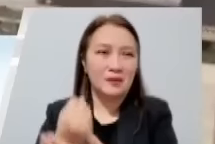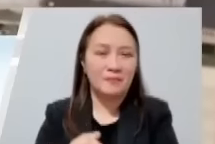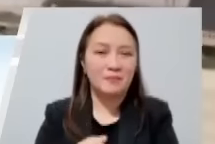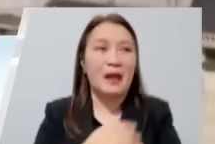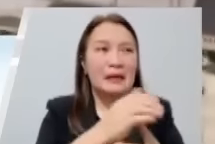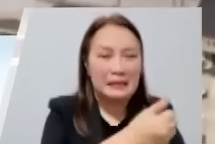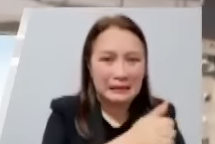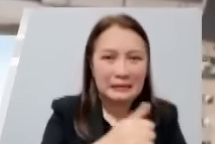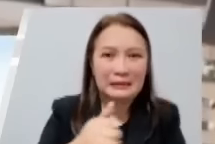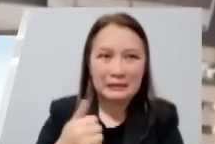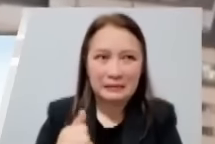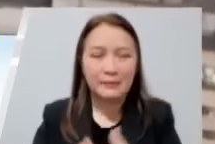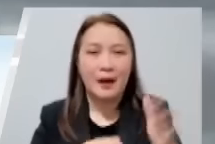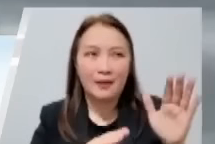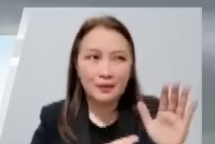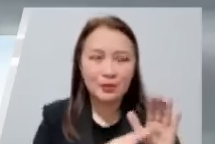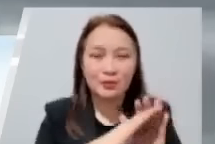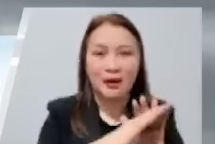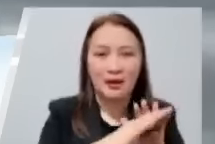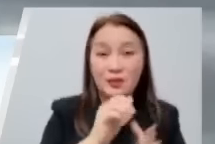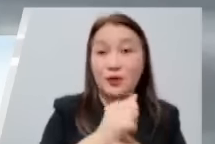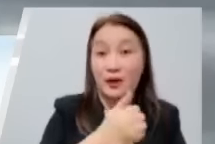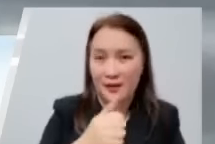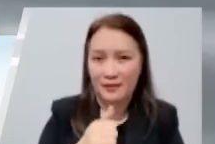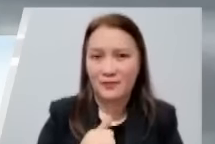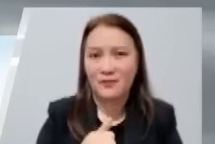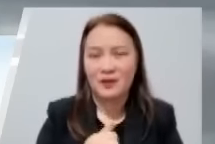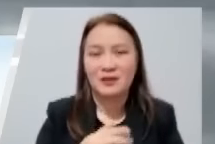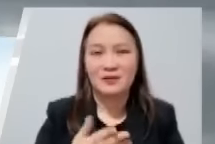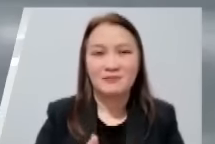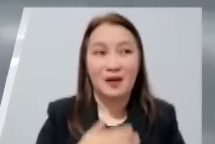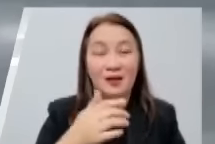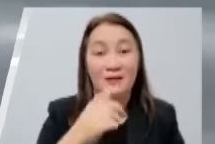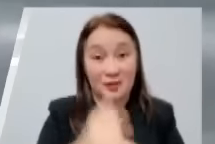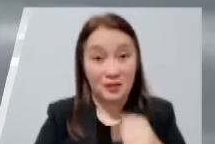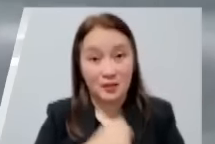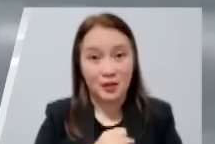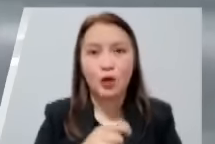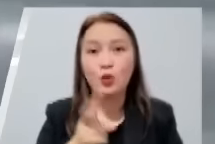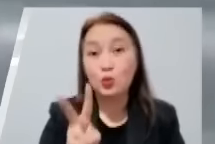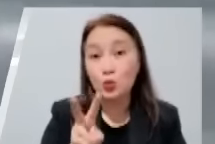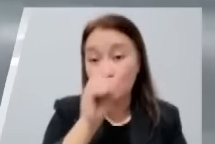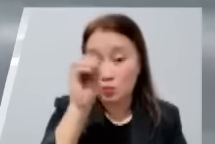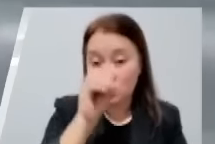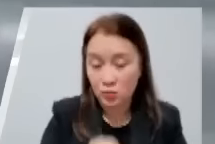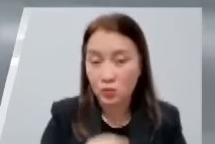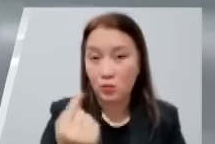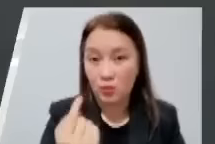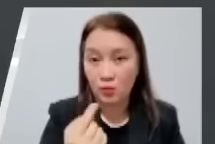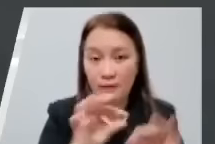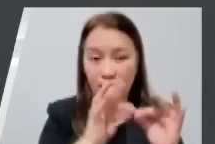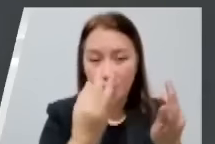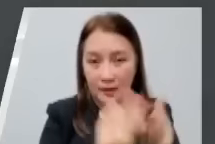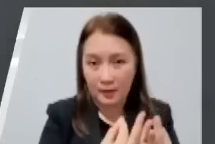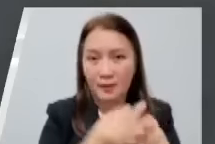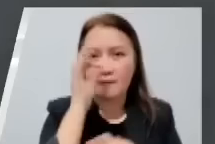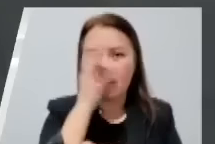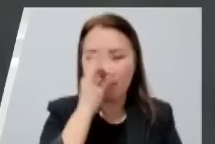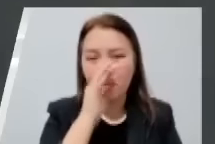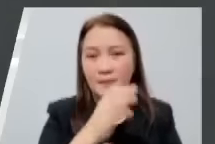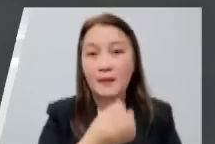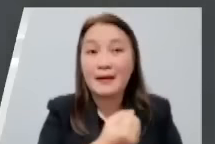tumaas ang average annual income. Sa pag-aaral ng grupo, 2% lang ng mga pamilyang Pilipino ang kumikita ng